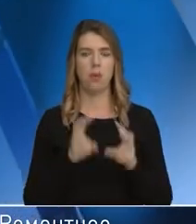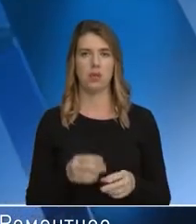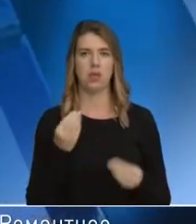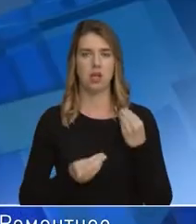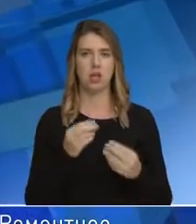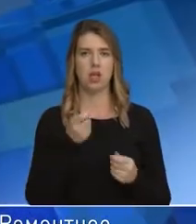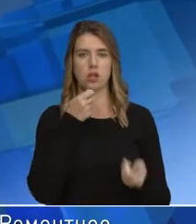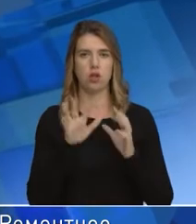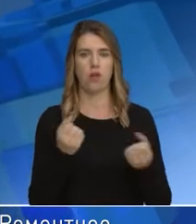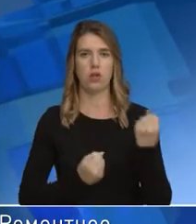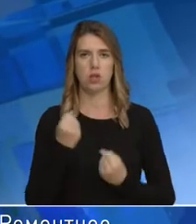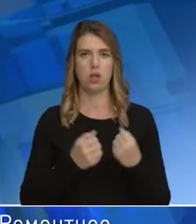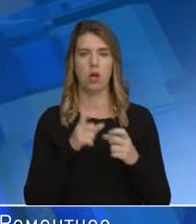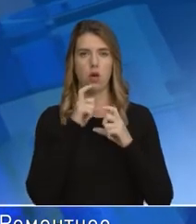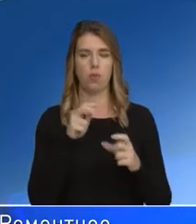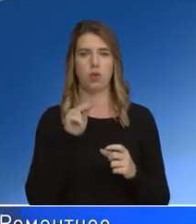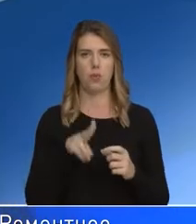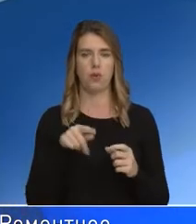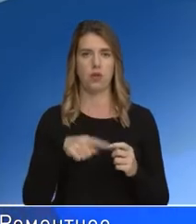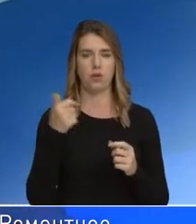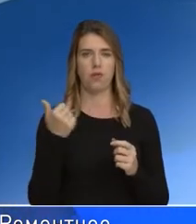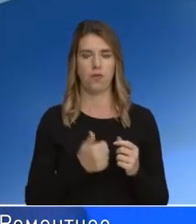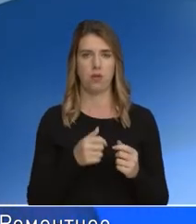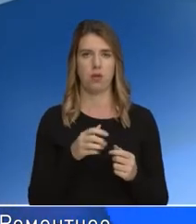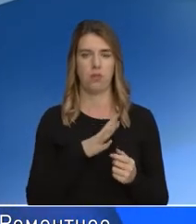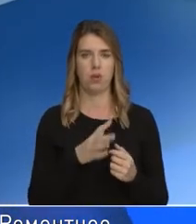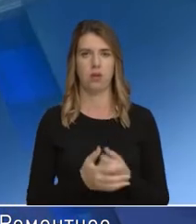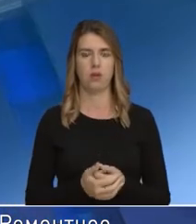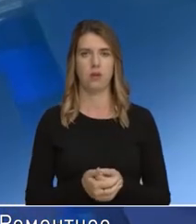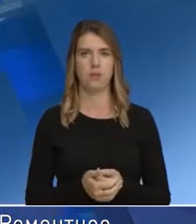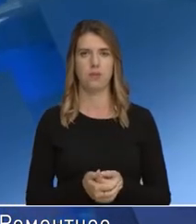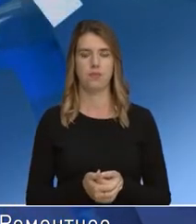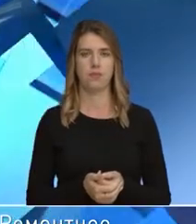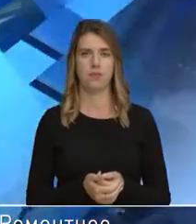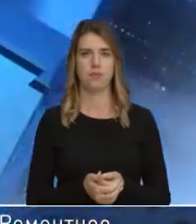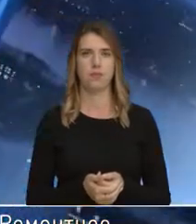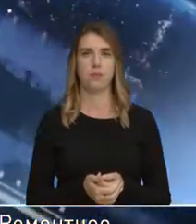Опасные игры и неосторожное вождение. Громкие ЧП минувших выходных в Ростовской области.